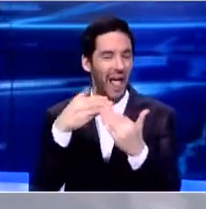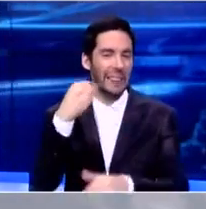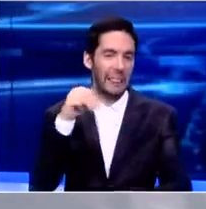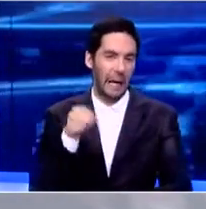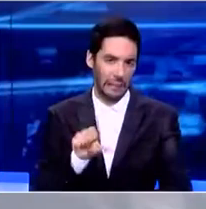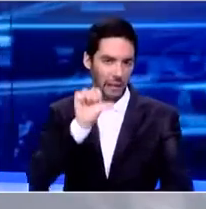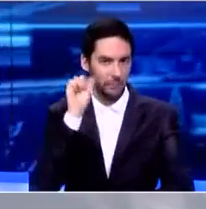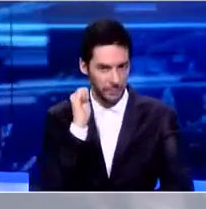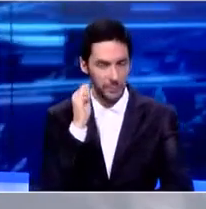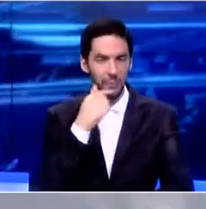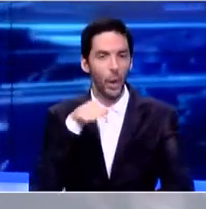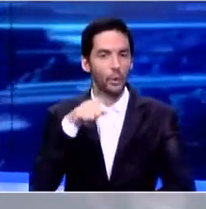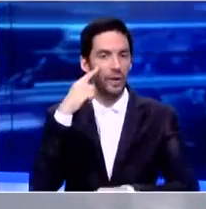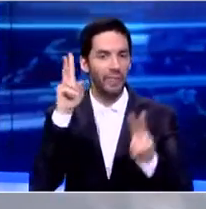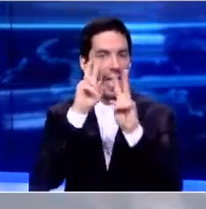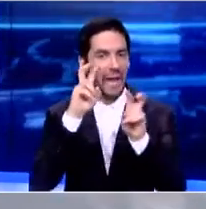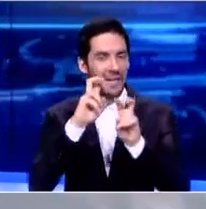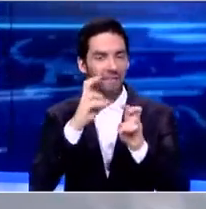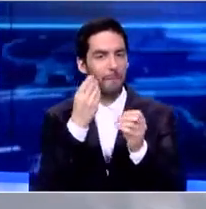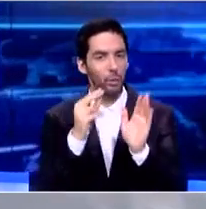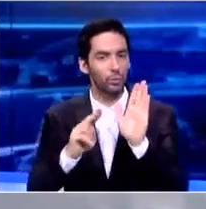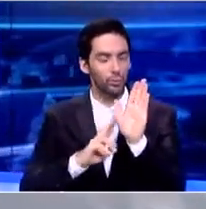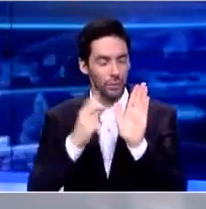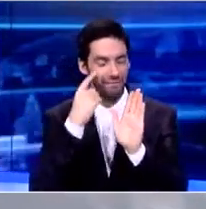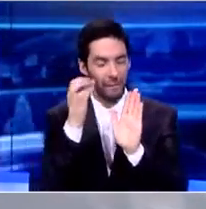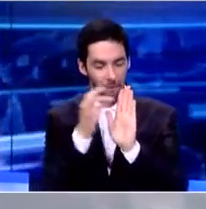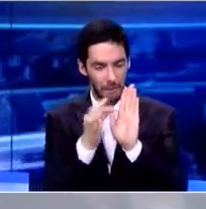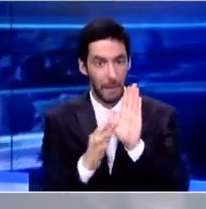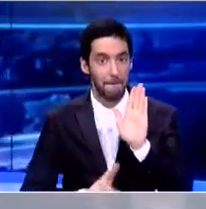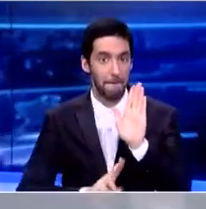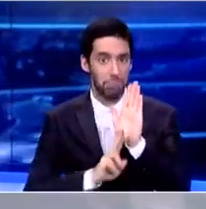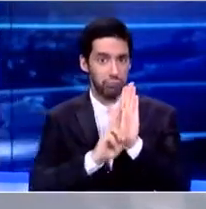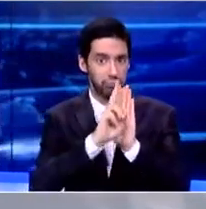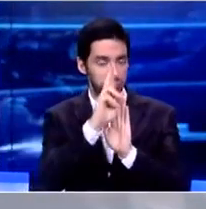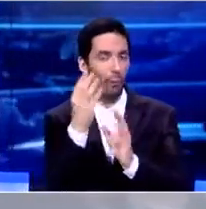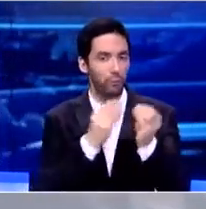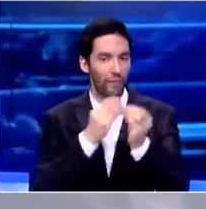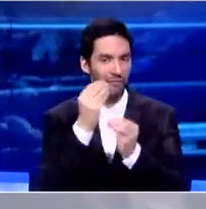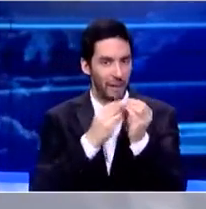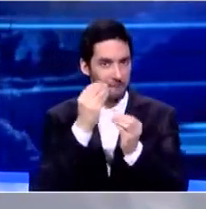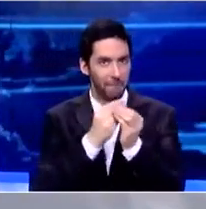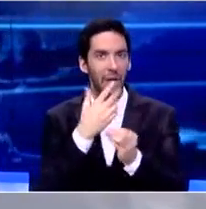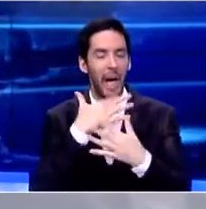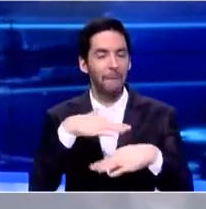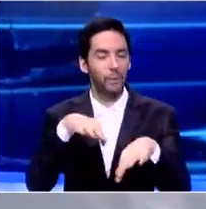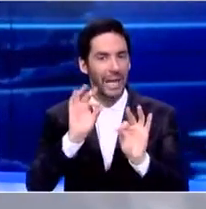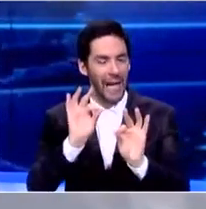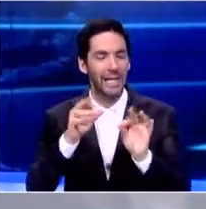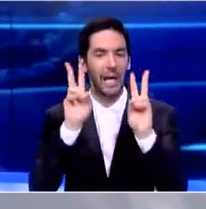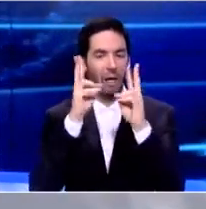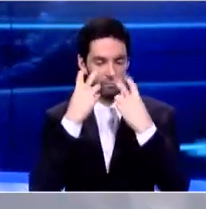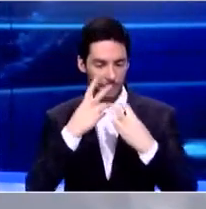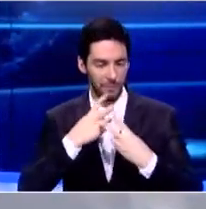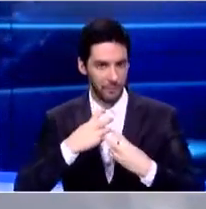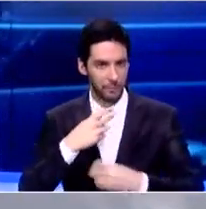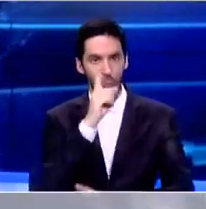την επιδημική καμπύλη με βάση την ημερομηνία στην οποία έγινε η διάγνωση από το εργαστήριο. Νομίζω ότι